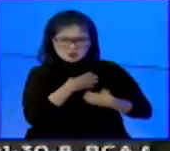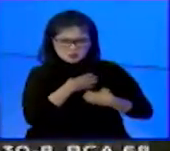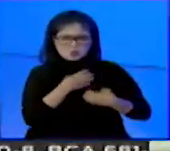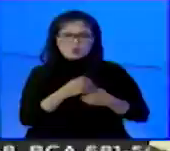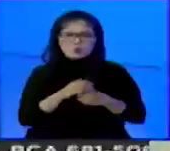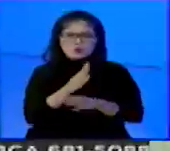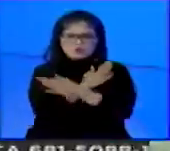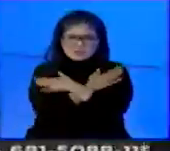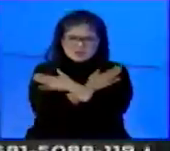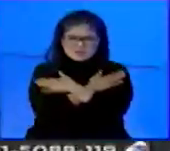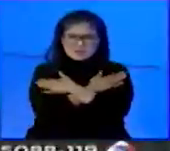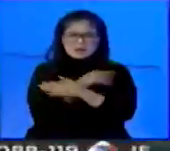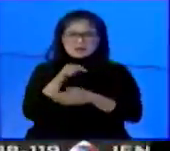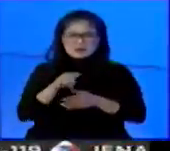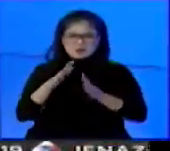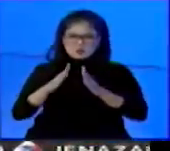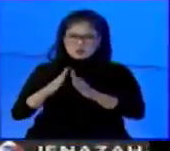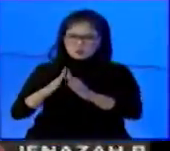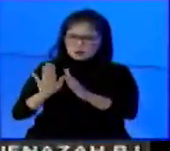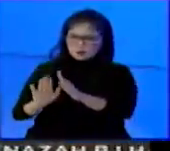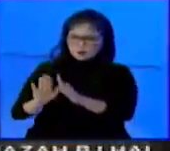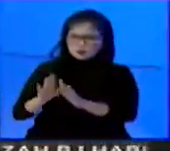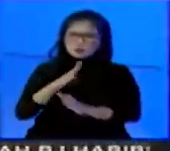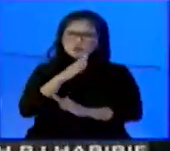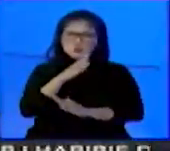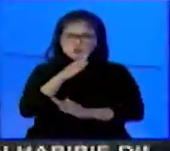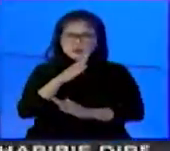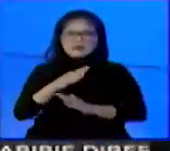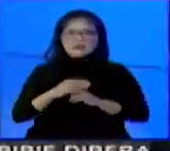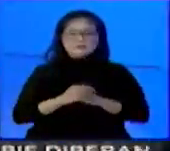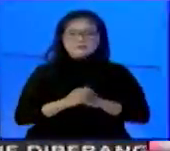Jenazah disemayamkan di rumah duka di Patra Kuningan, Jakarta Selatan.